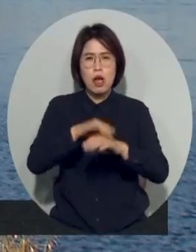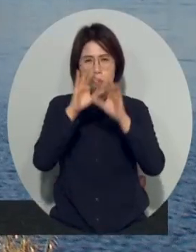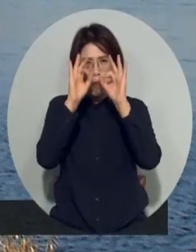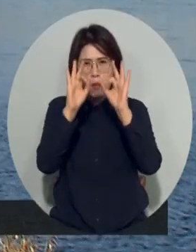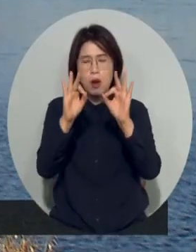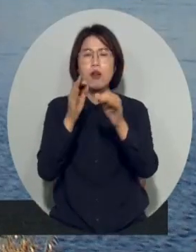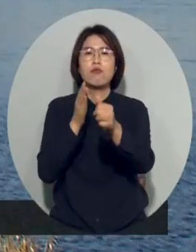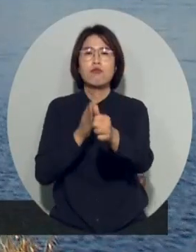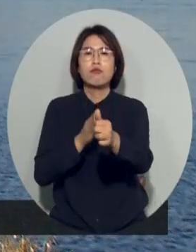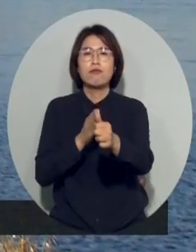부탁했습니다